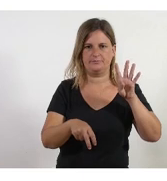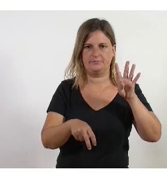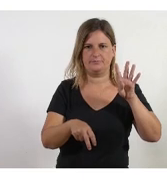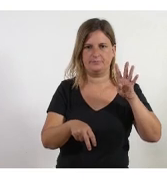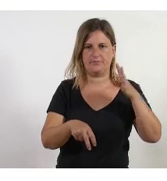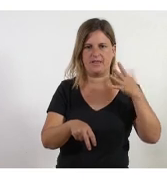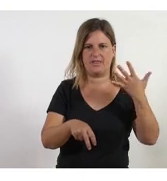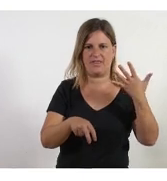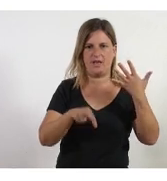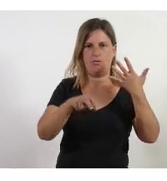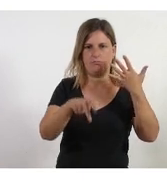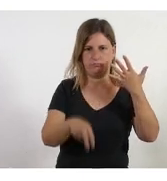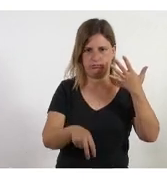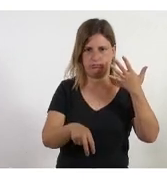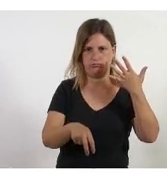Deu.